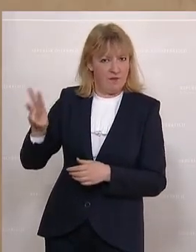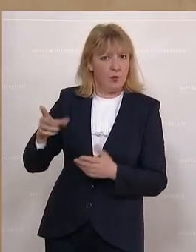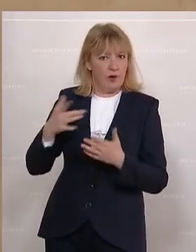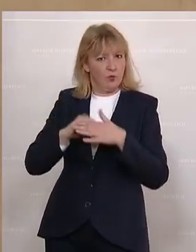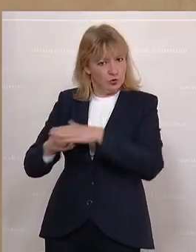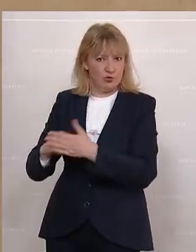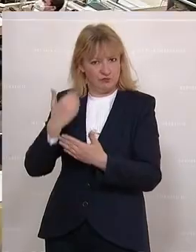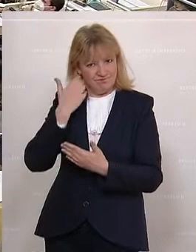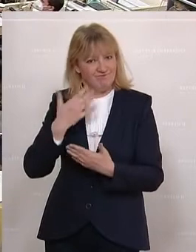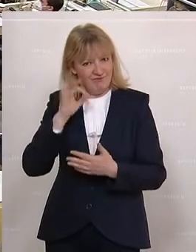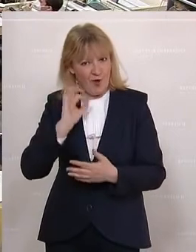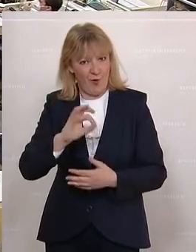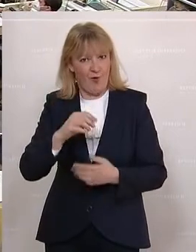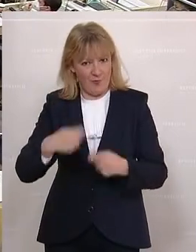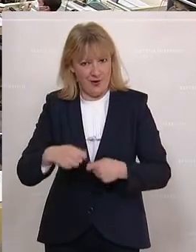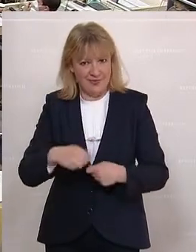danke